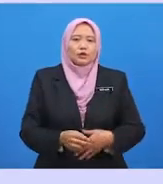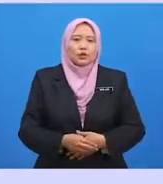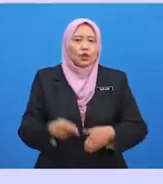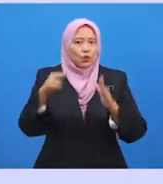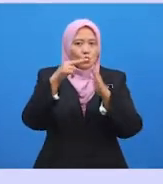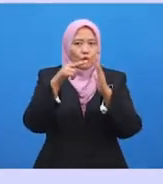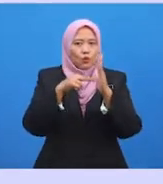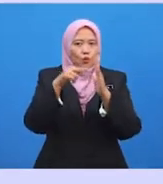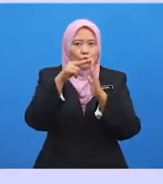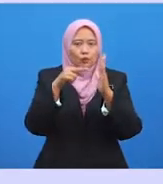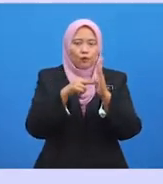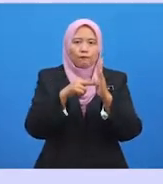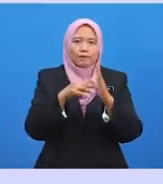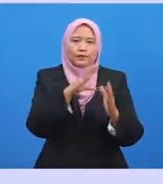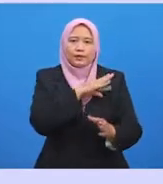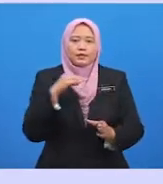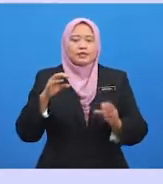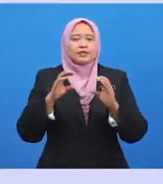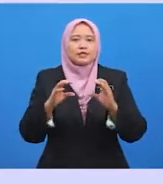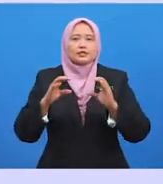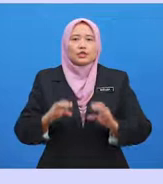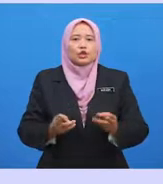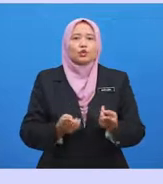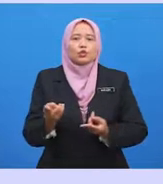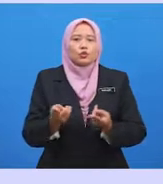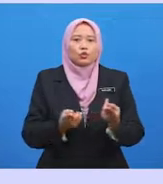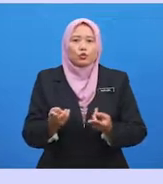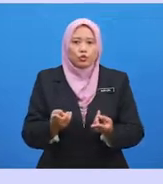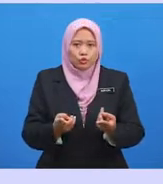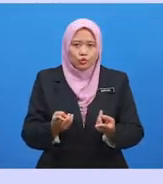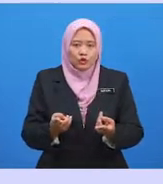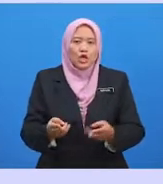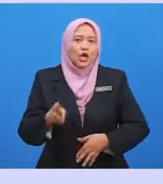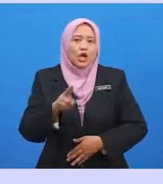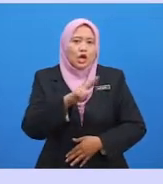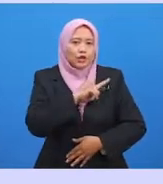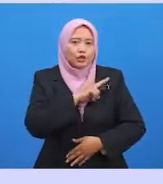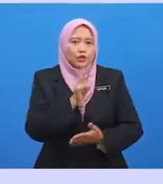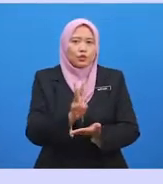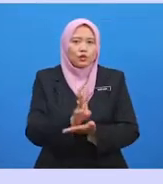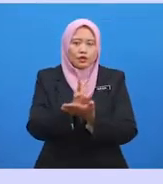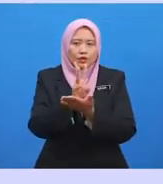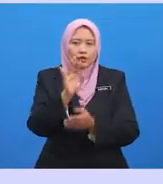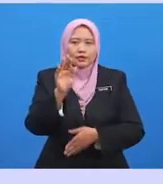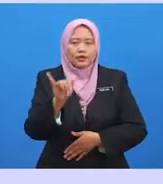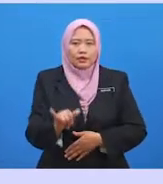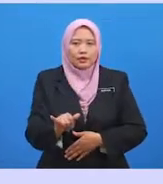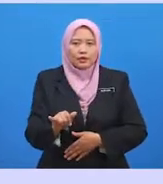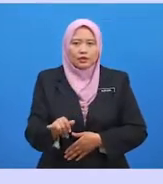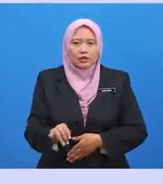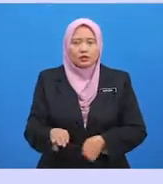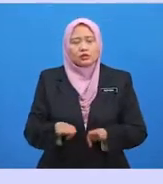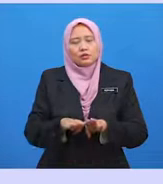wakaf yang terbiar hukumnya harus mengusahakan harta wakaf yang terbiar dan